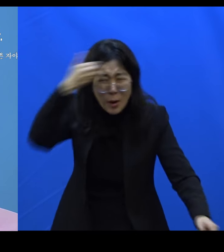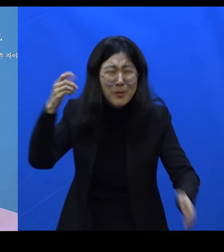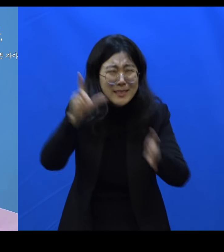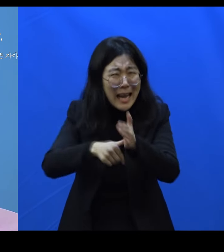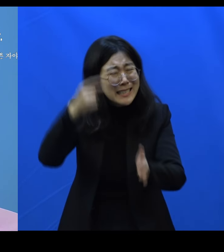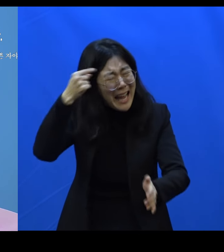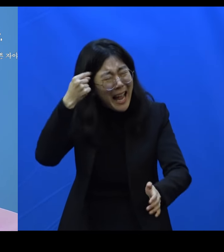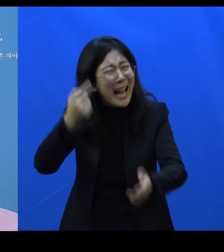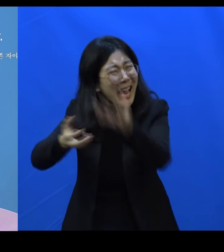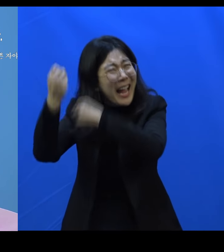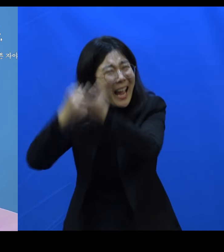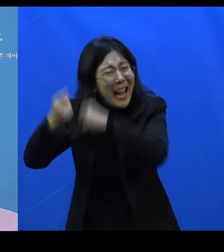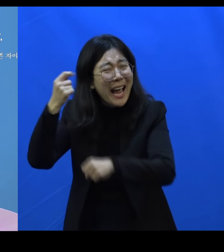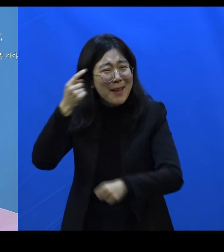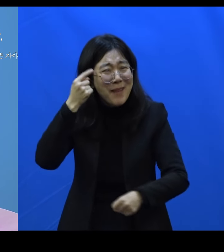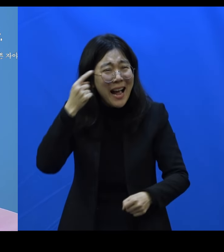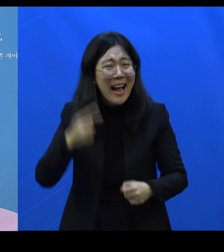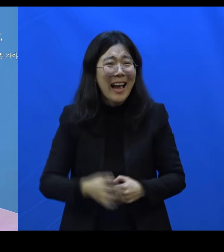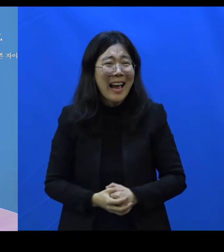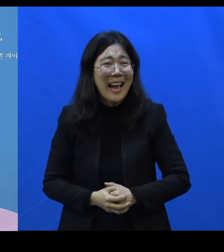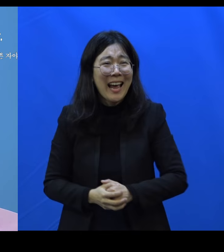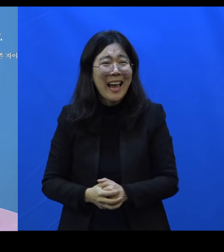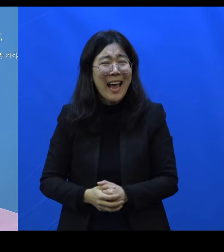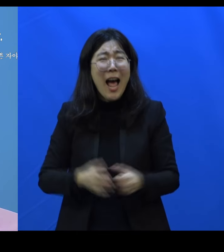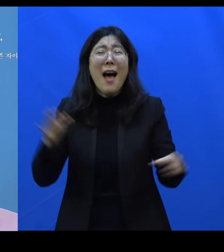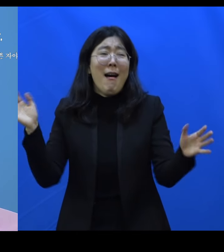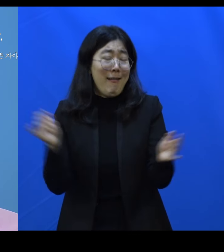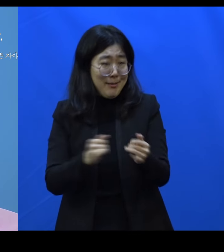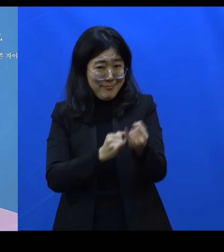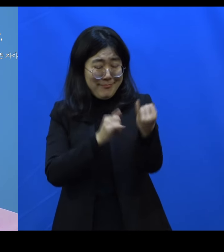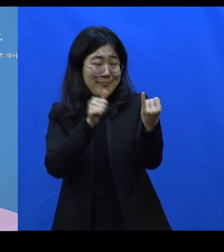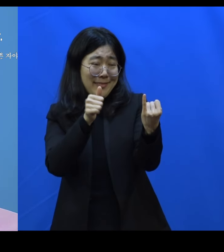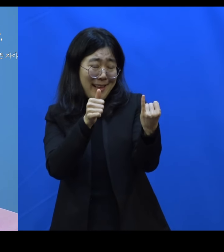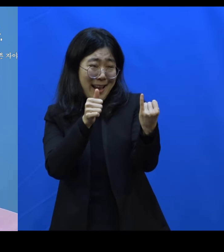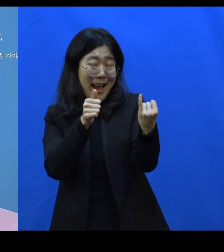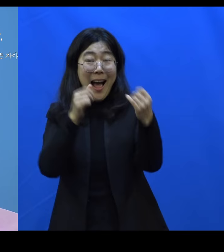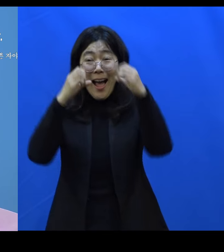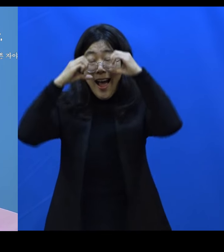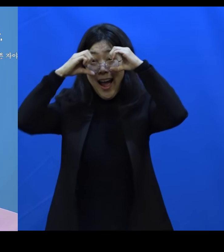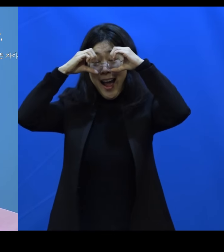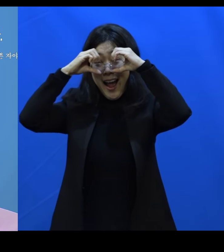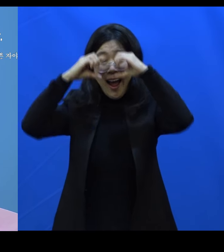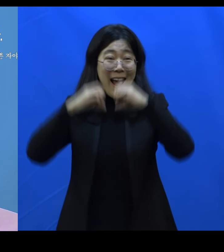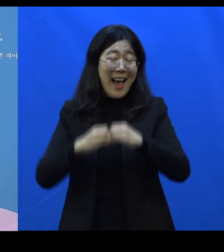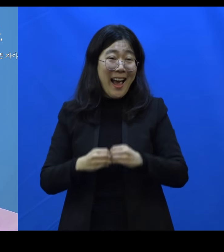사랑의 불길이 치솟아요. 뜨거워요. 굉장히 뜨거워. 핫해요.